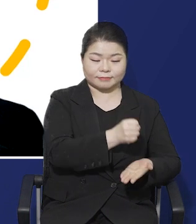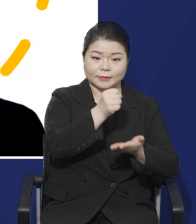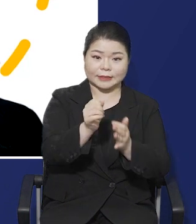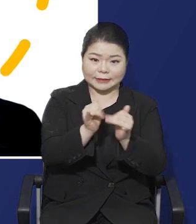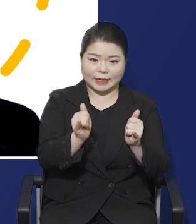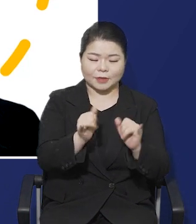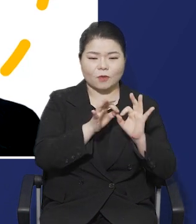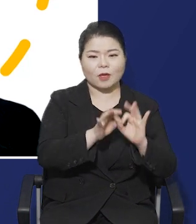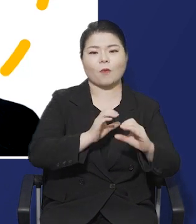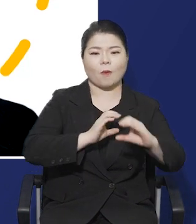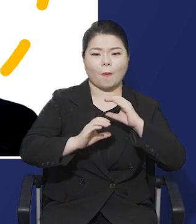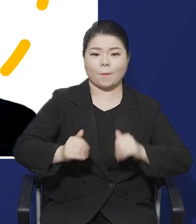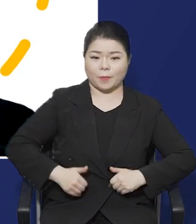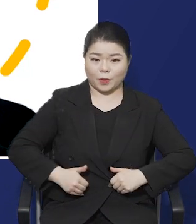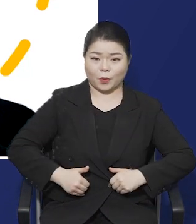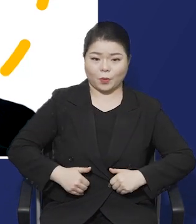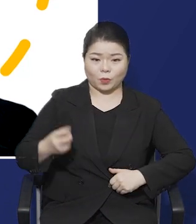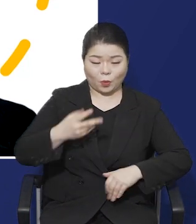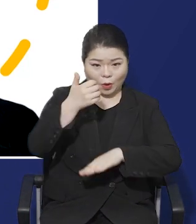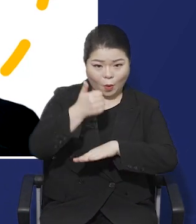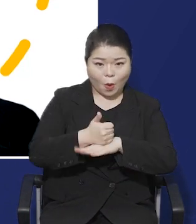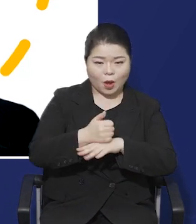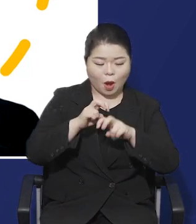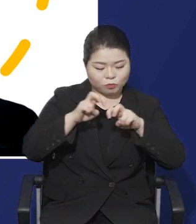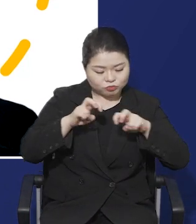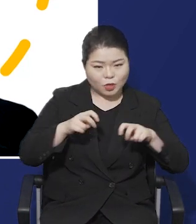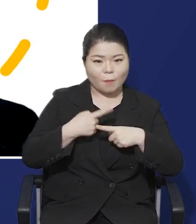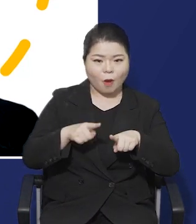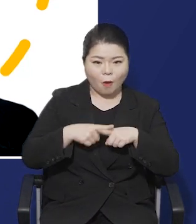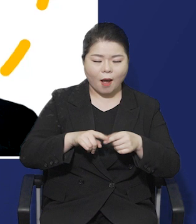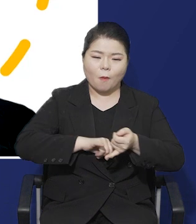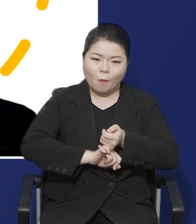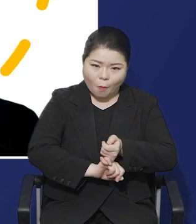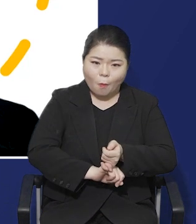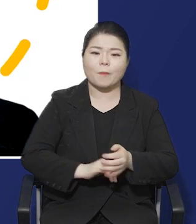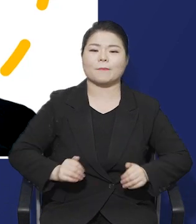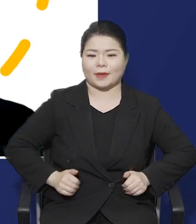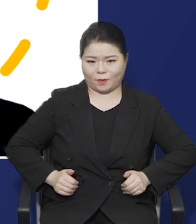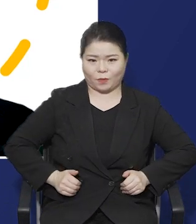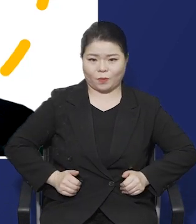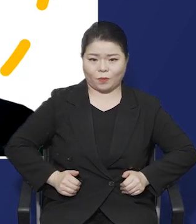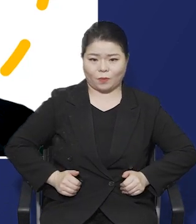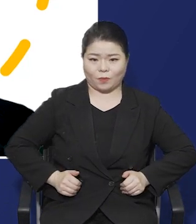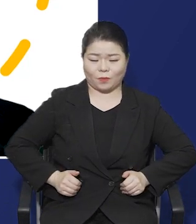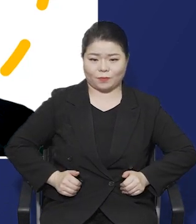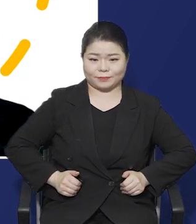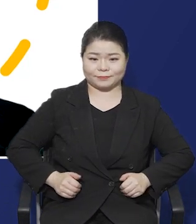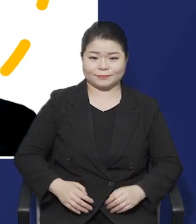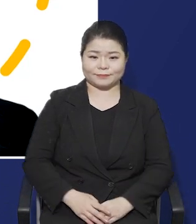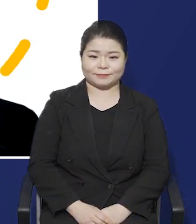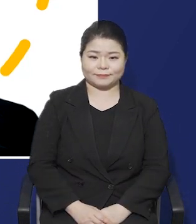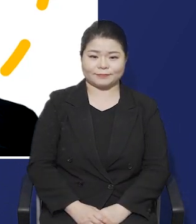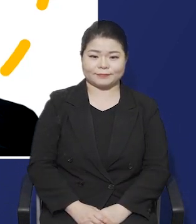커뮤니케이션, 그리고 참가 성과 분석 및 평가가 필히 이루어져야 된다는 것을 말씀을